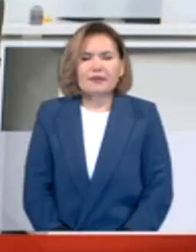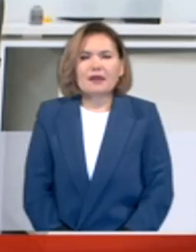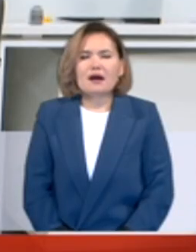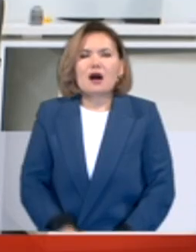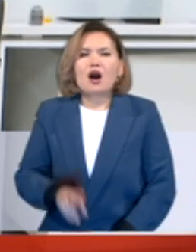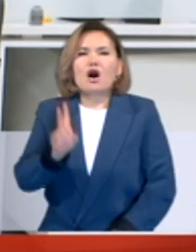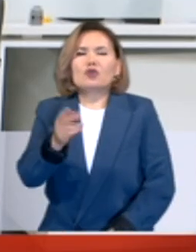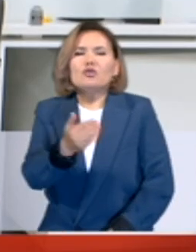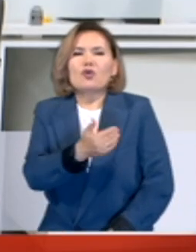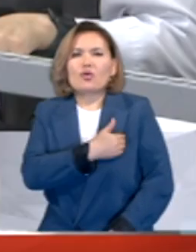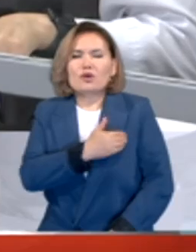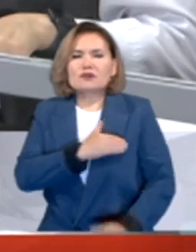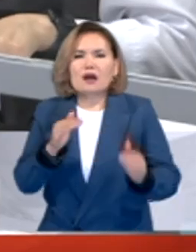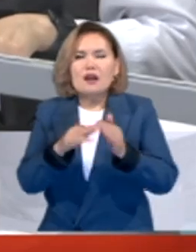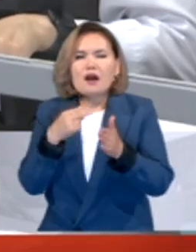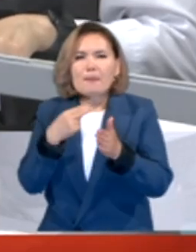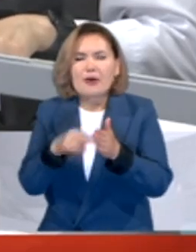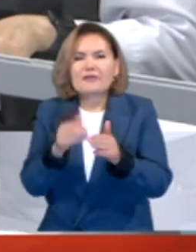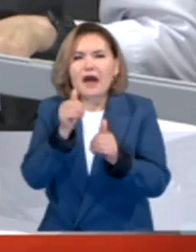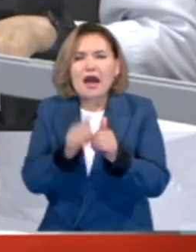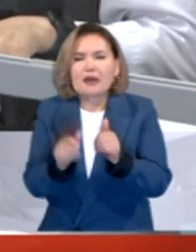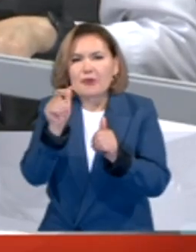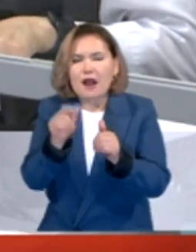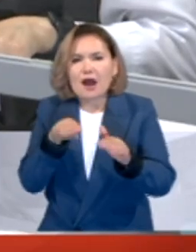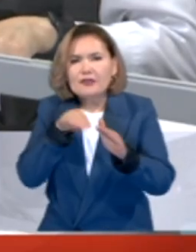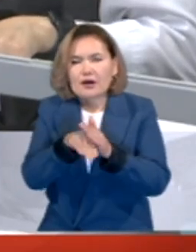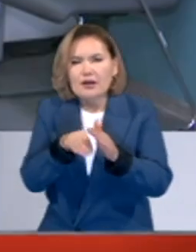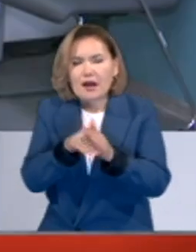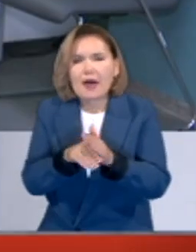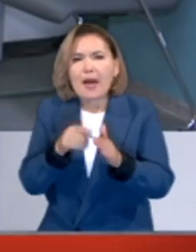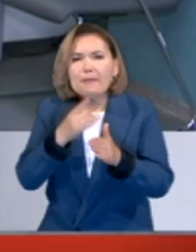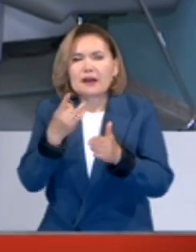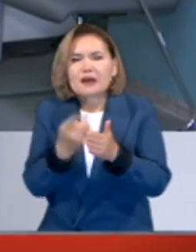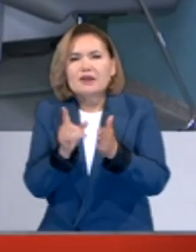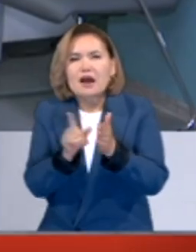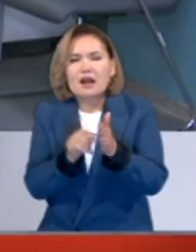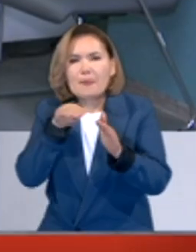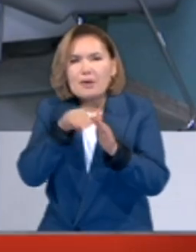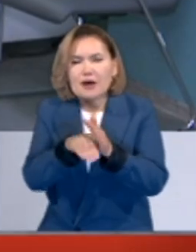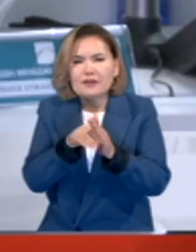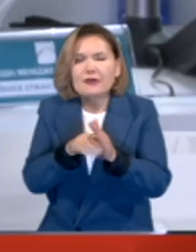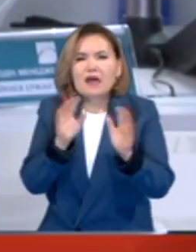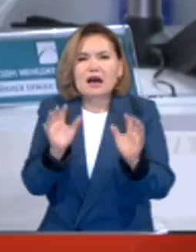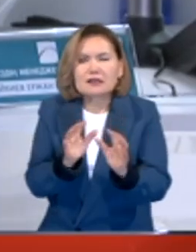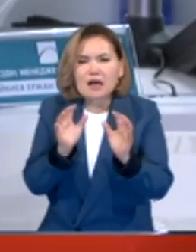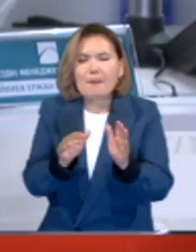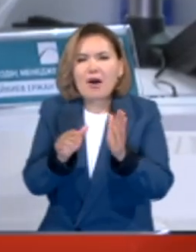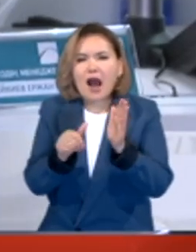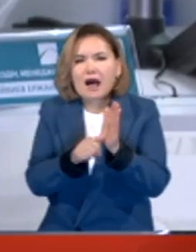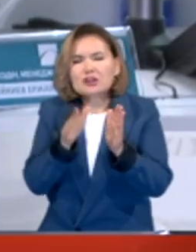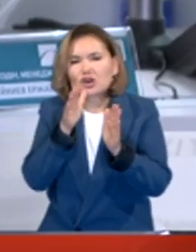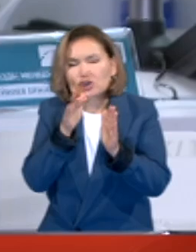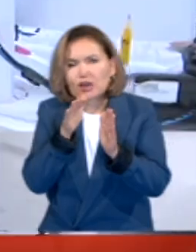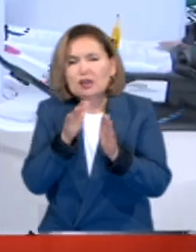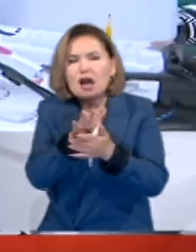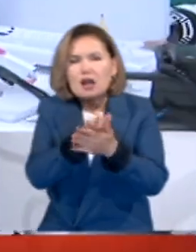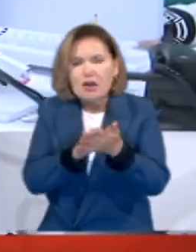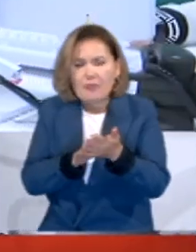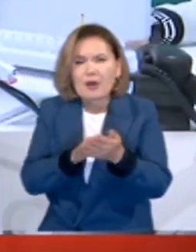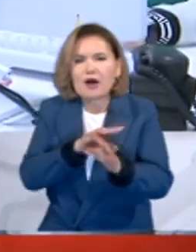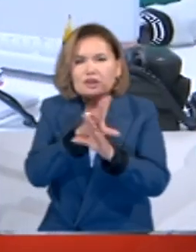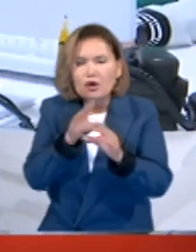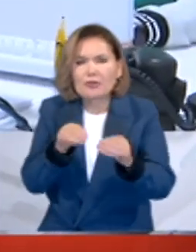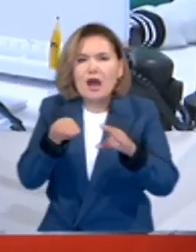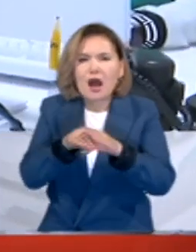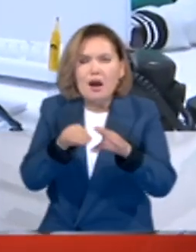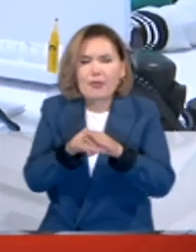Баспаналы болуға талпынып жүрген әрбір салымшы үшін бір жолғы зейнетақы төлемдерінің депозитте сақталу мерзімінің 6 жылға ұзарғаны, әрі жинақ